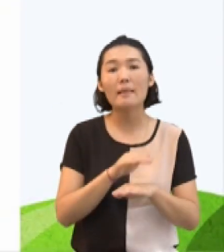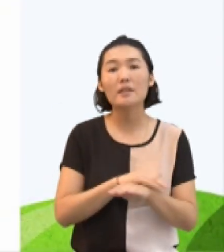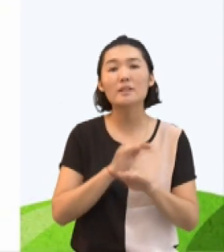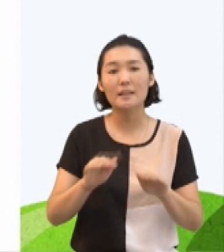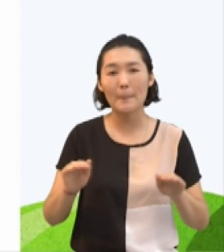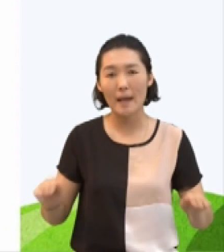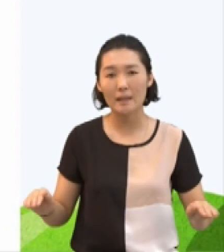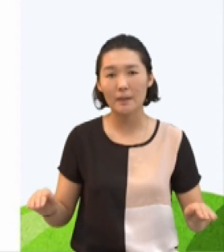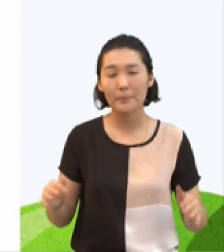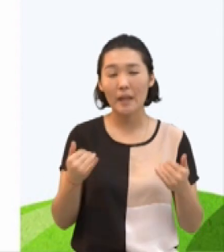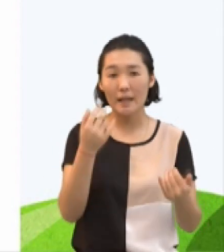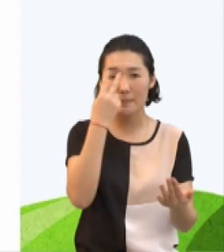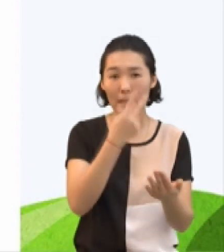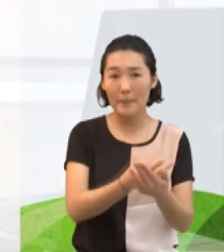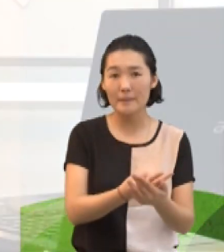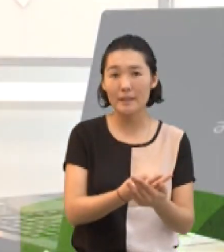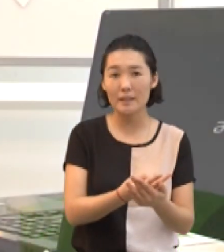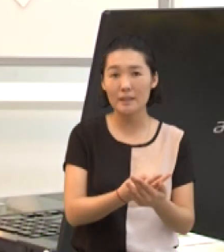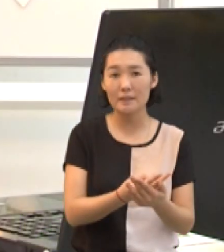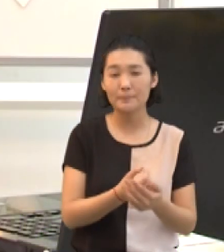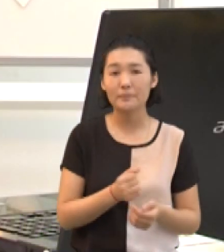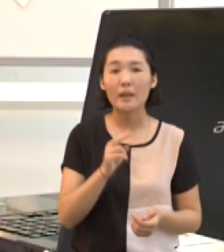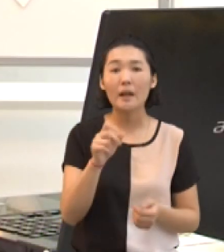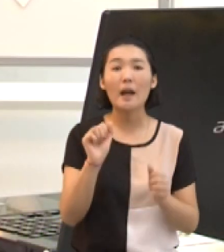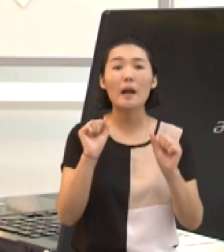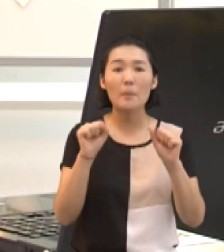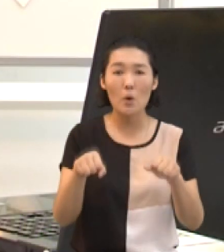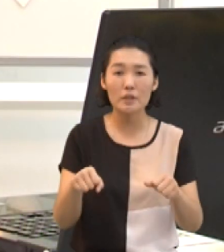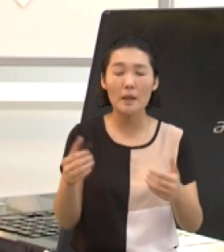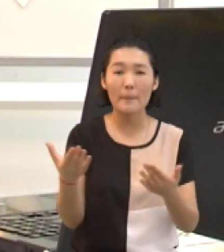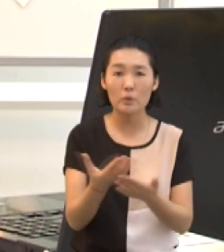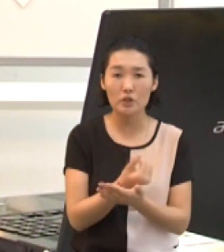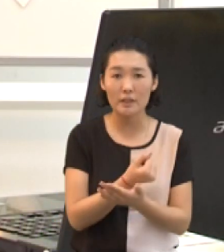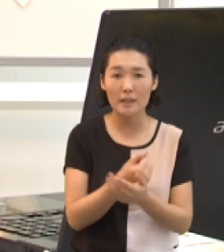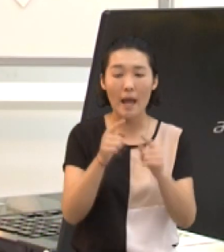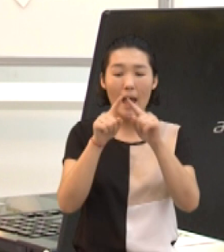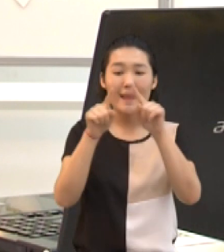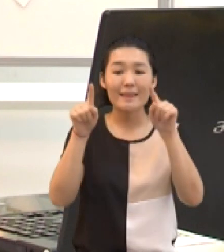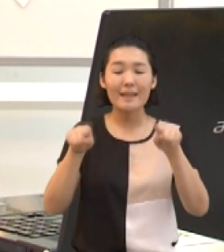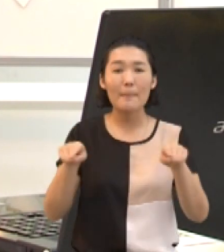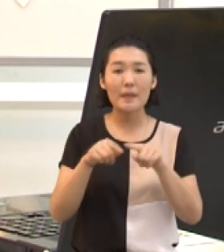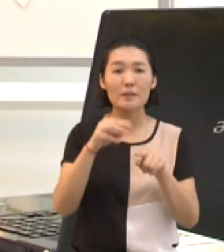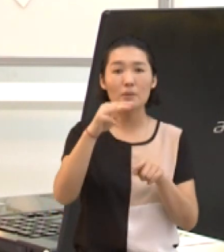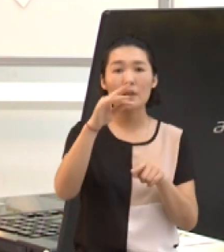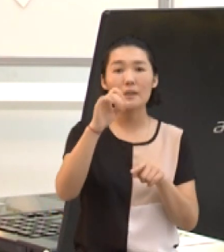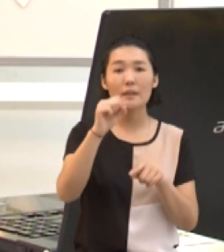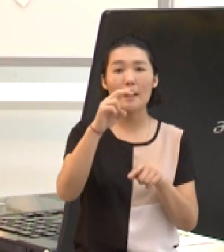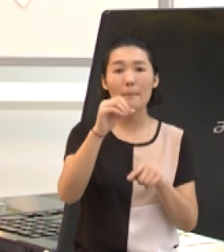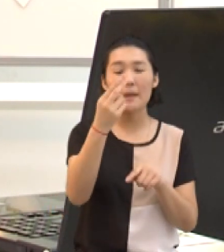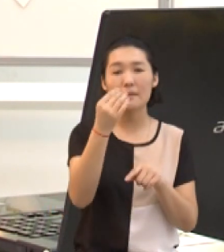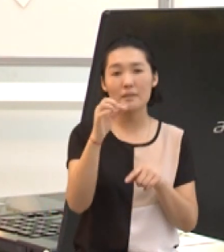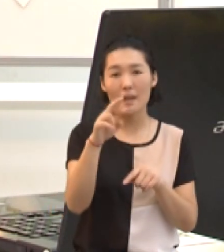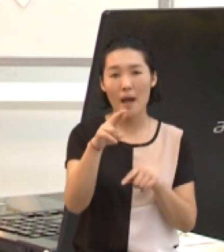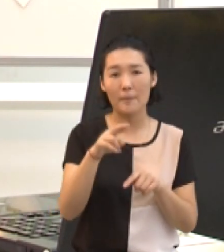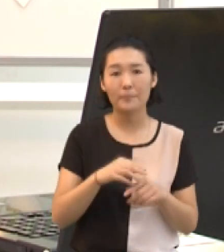Молодцы, ребята! А теперь посмотрите, как можно получить трапецию.